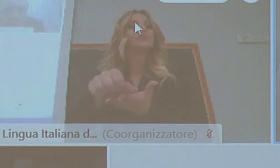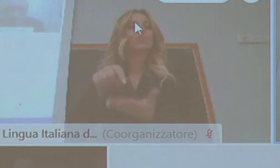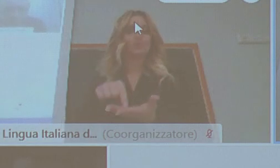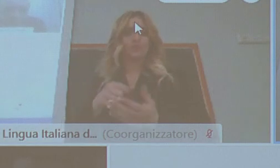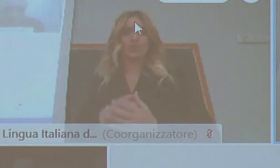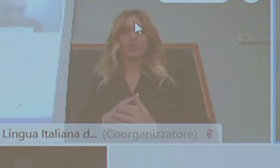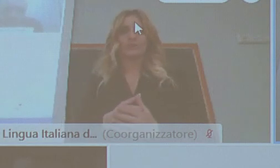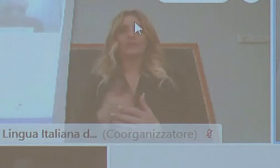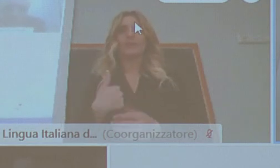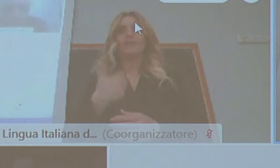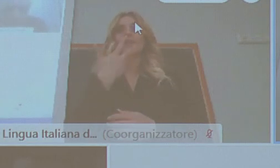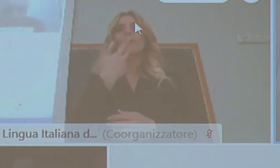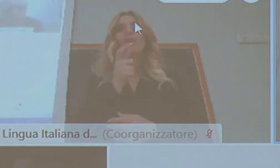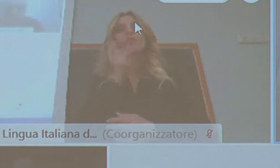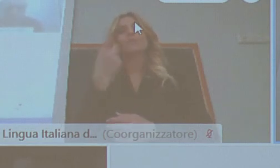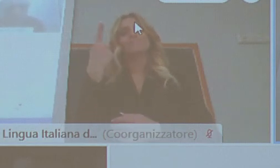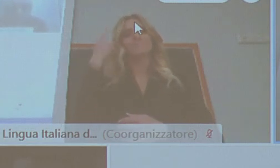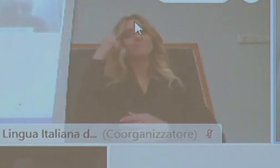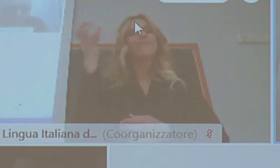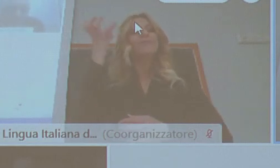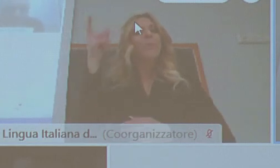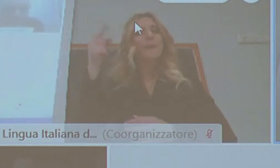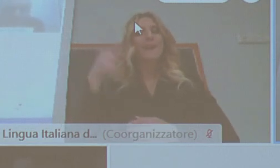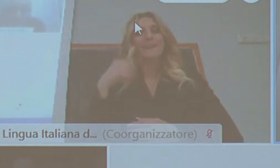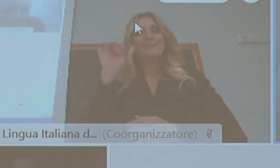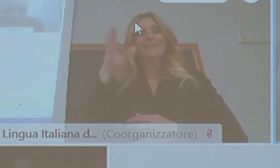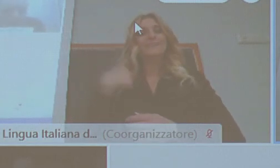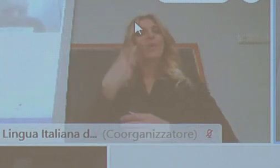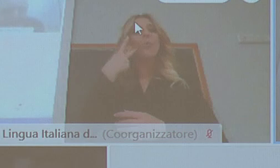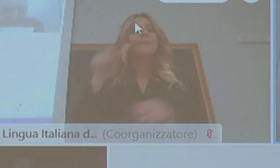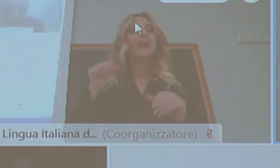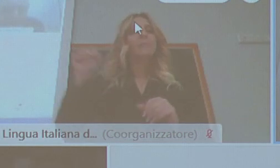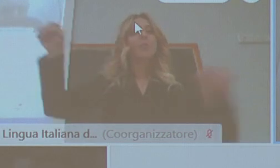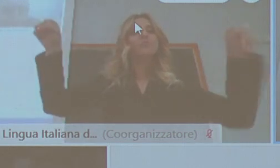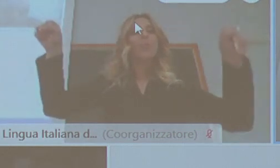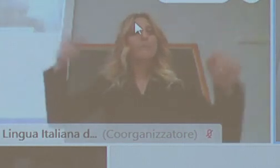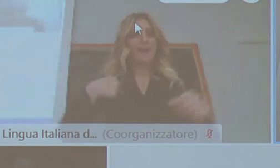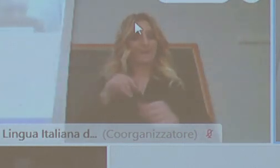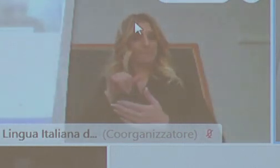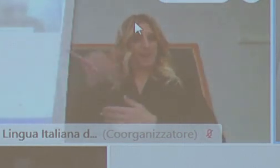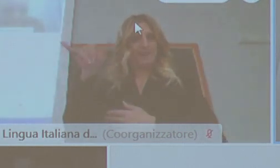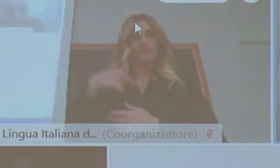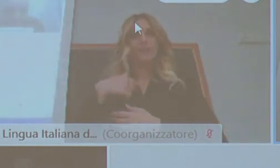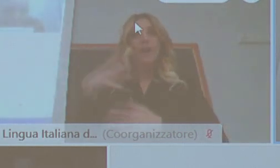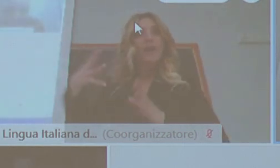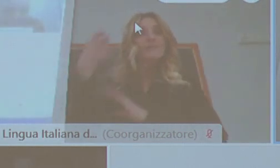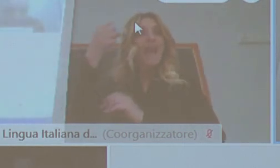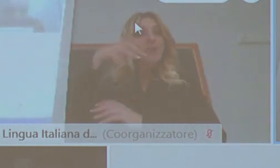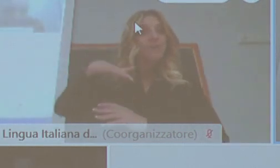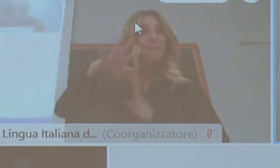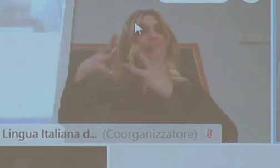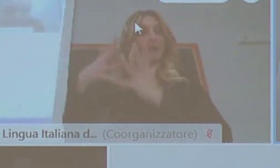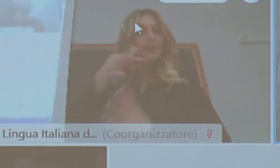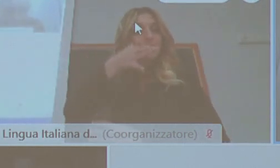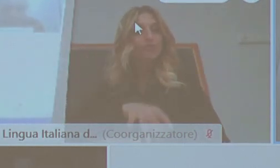citare adesso vasta cultura dei fumetti, però se guardiamo Superman, cioè non ce l'ha fatta a salvare il pianeta. Kal-El ha